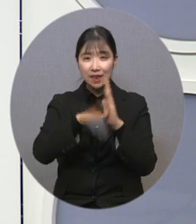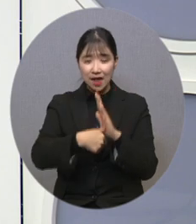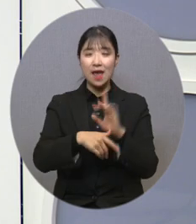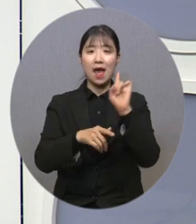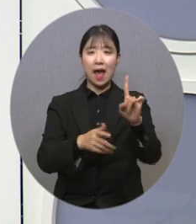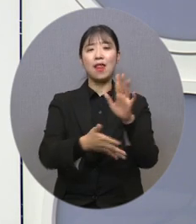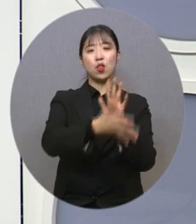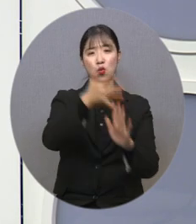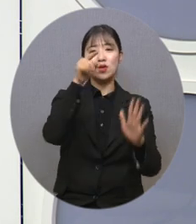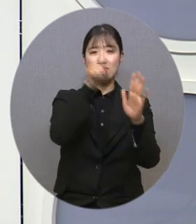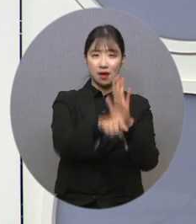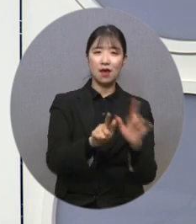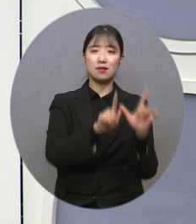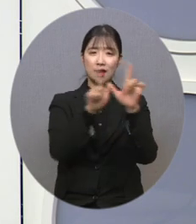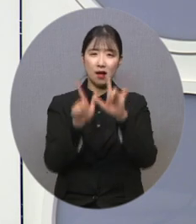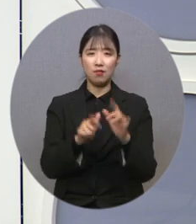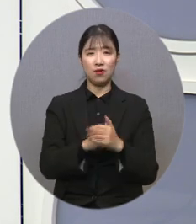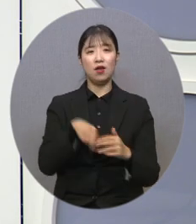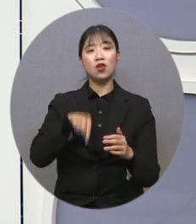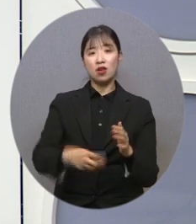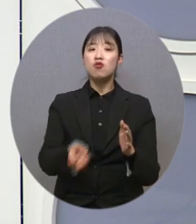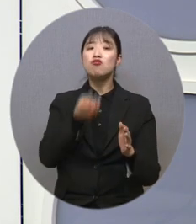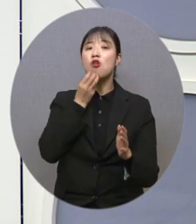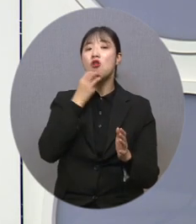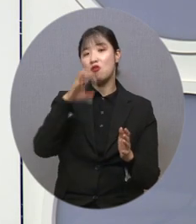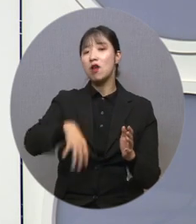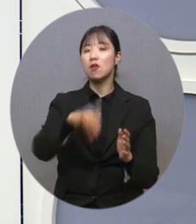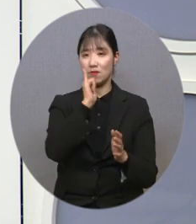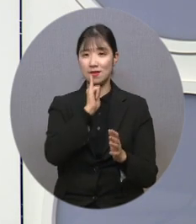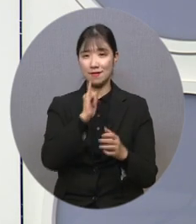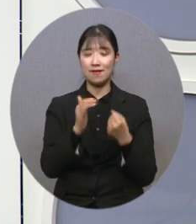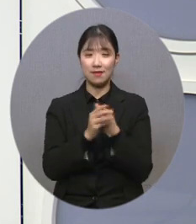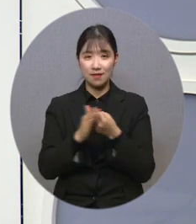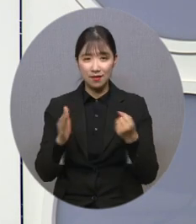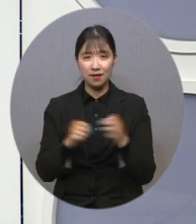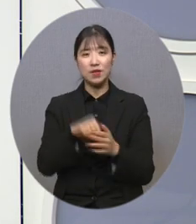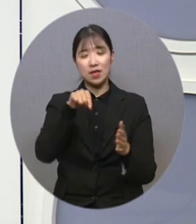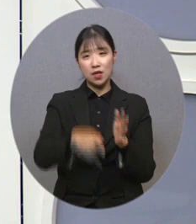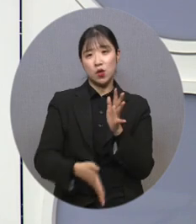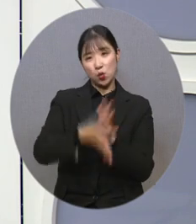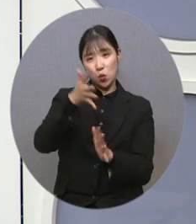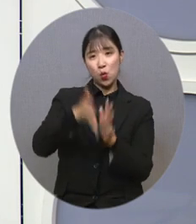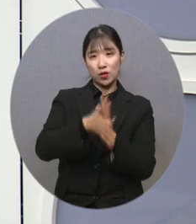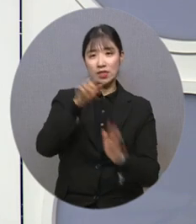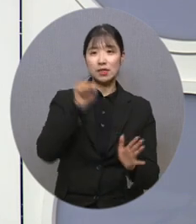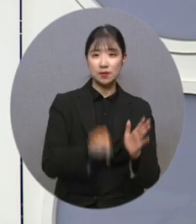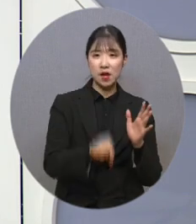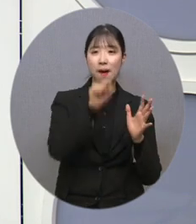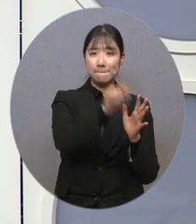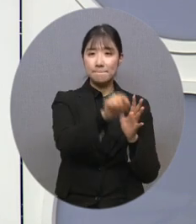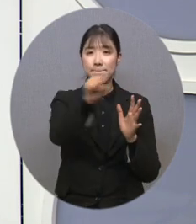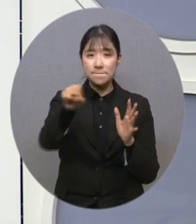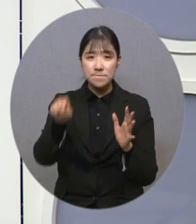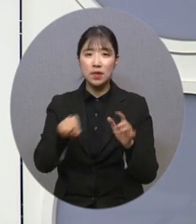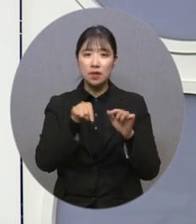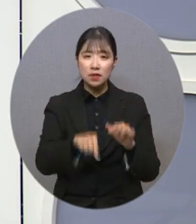살면서 아주 다행히도 우리나라 서울에도 있습니다. 그래서 이 도시를 돌면서 그 지역에서 생기는